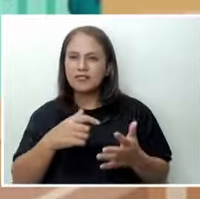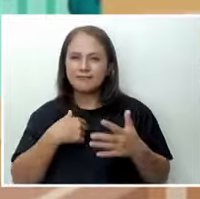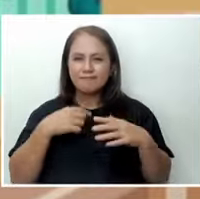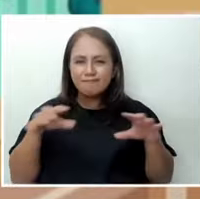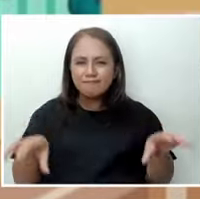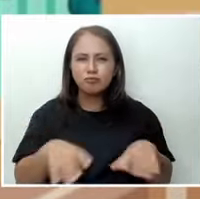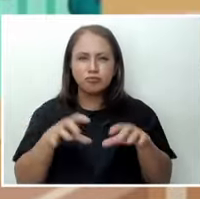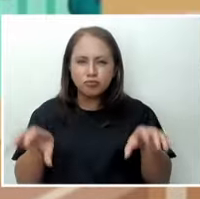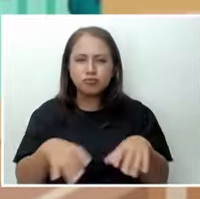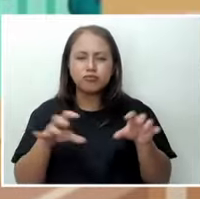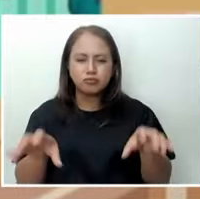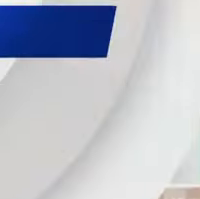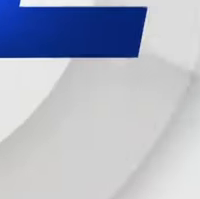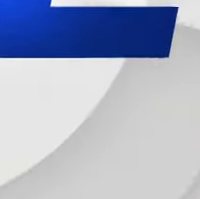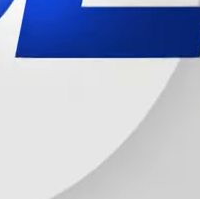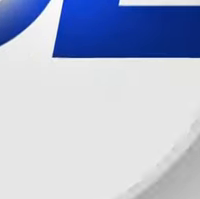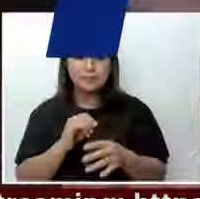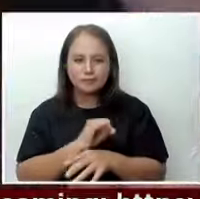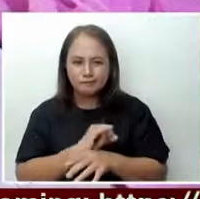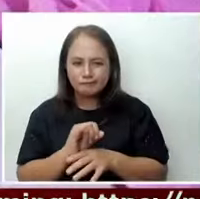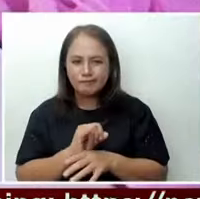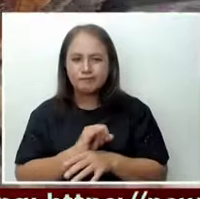pa rin.